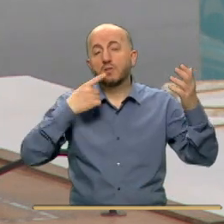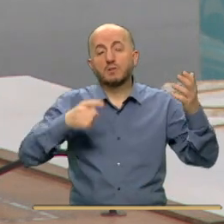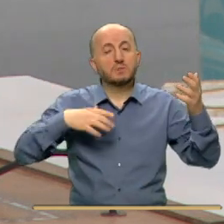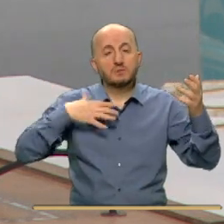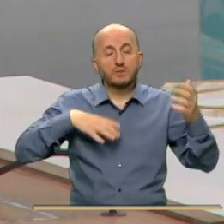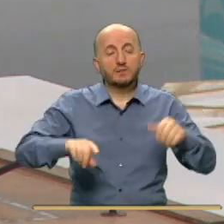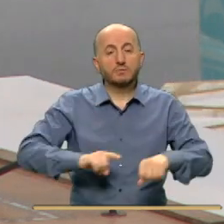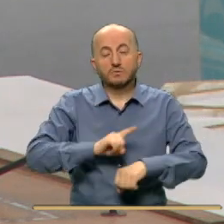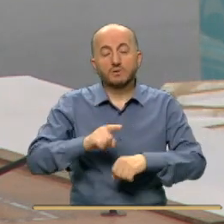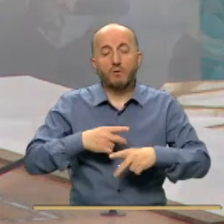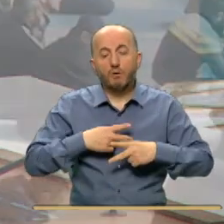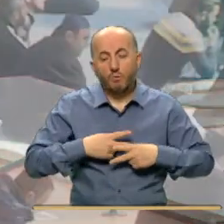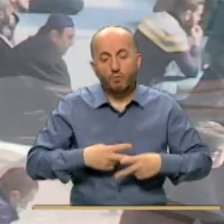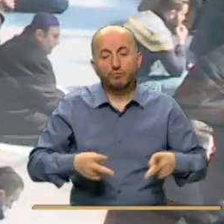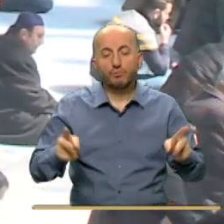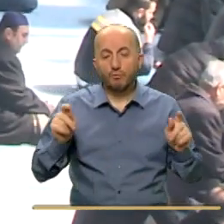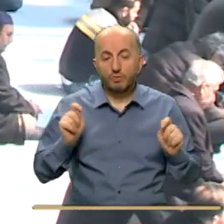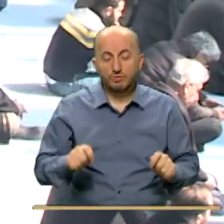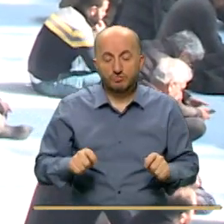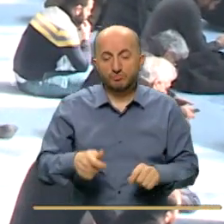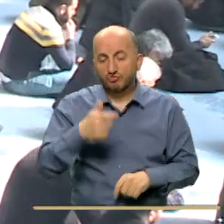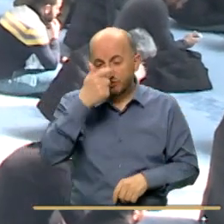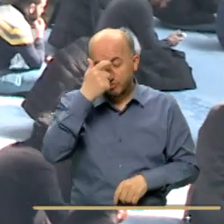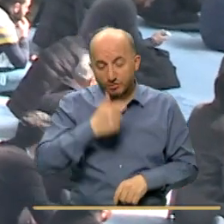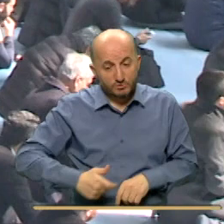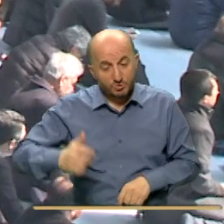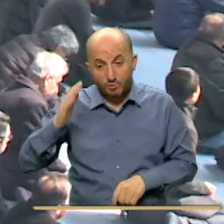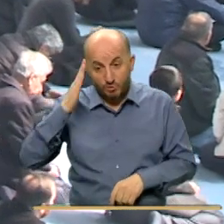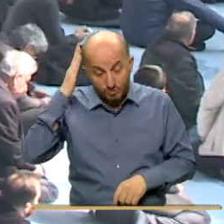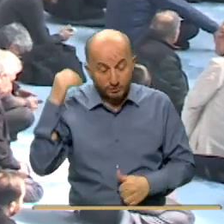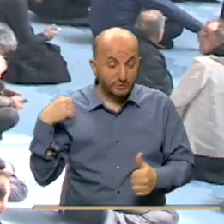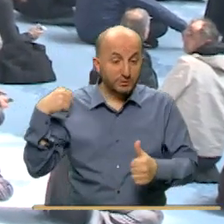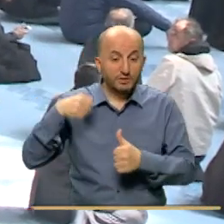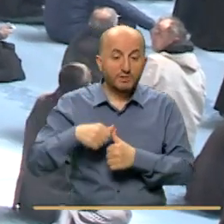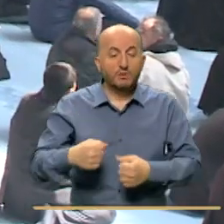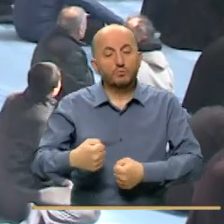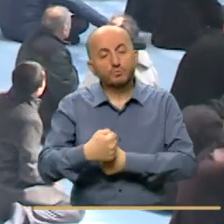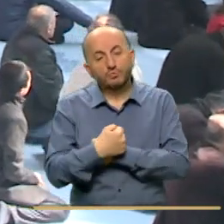zaman özgürleşiriz. Kişiliğimizi, onurumuzu yeniden kuşanırız.